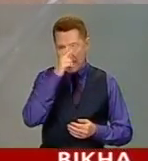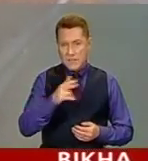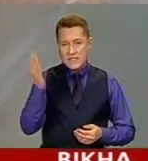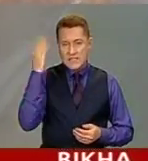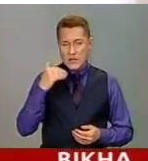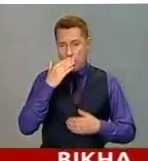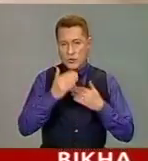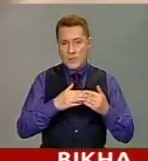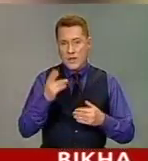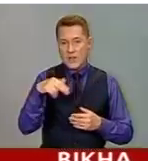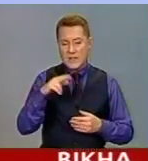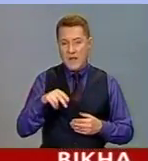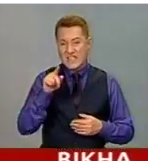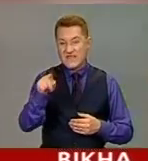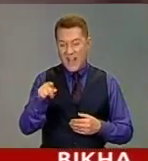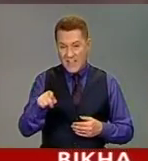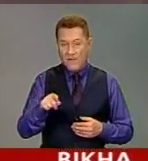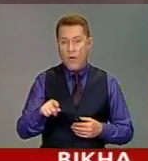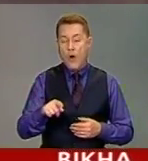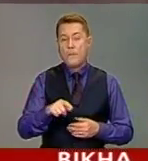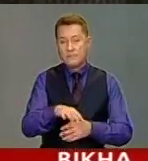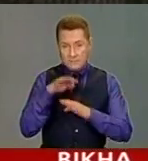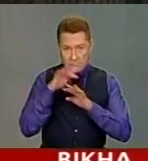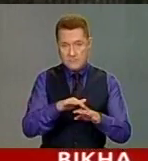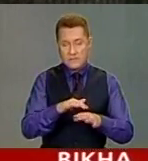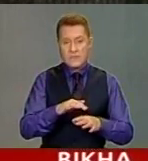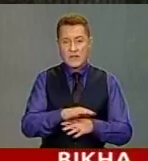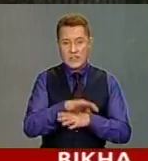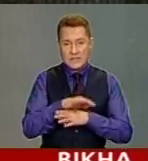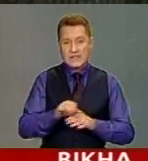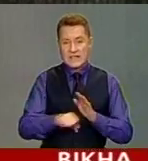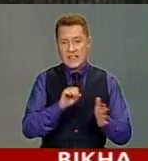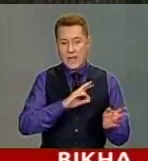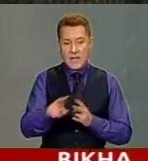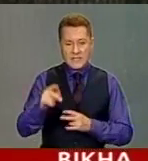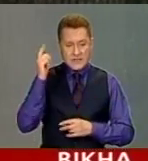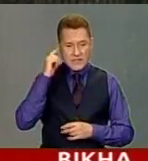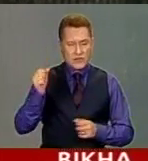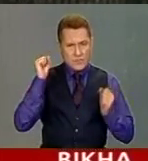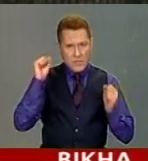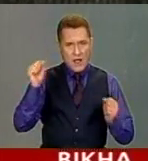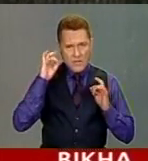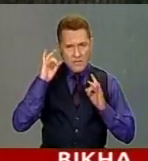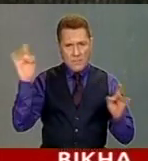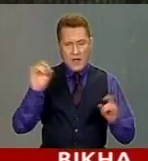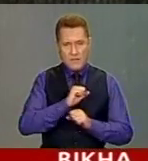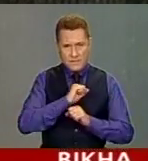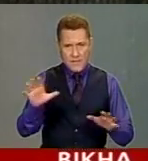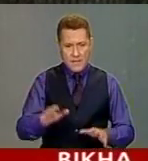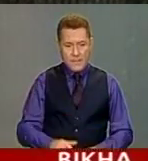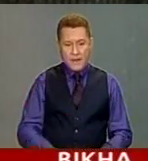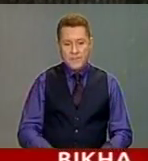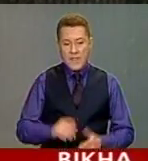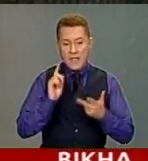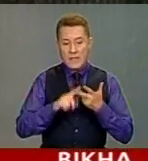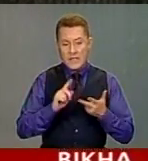неподалік Дебальцевого його батальйон вогнем накрили терористи. Слышу бам, бам, бам. На третій